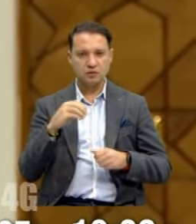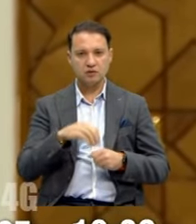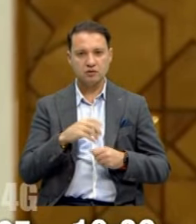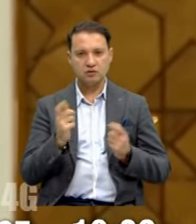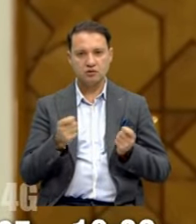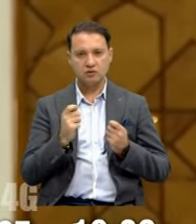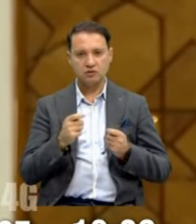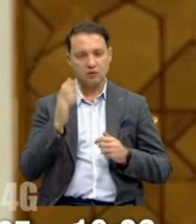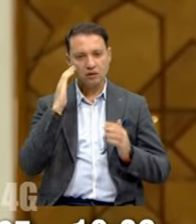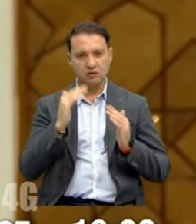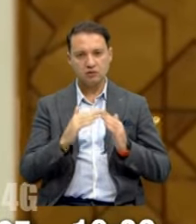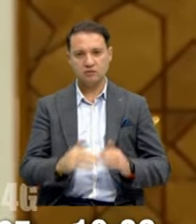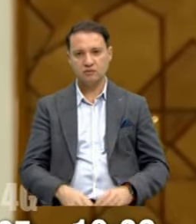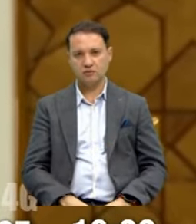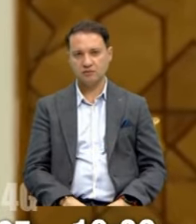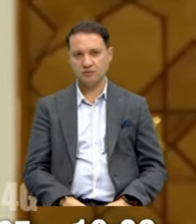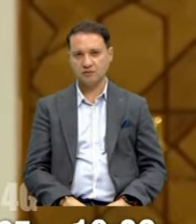için mutabık kaldık.